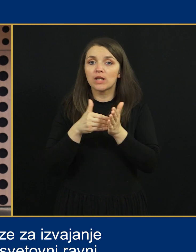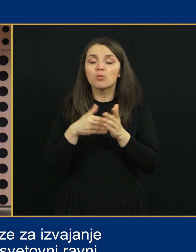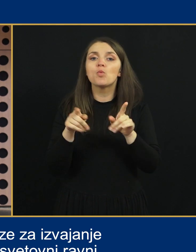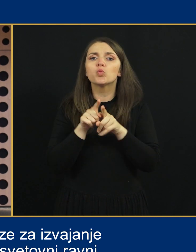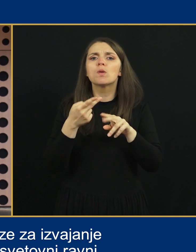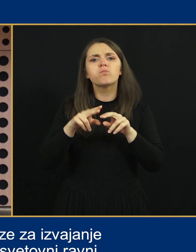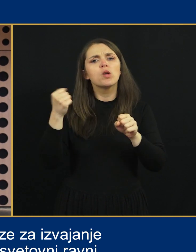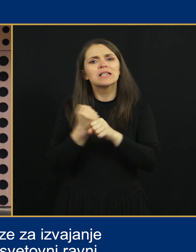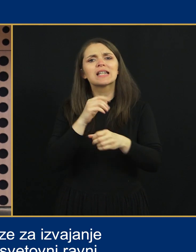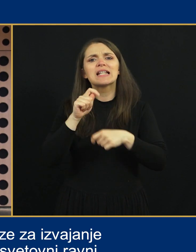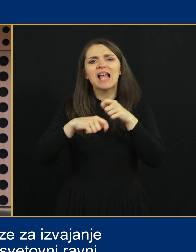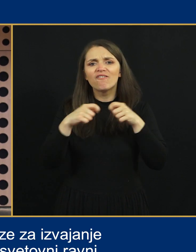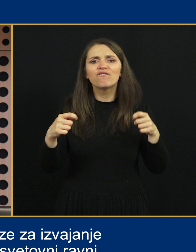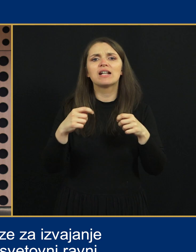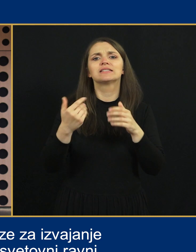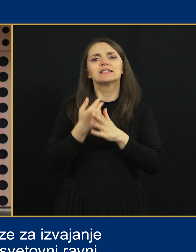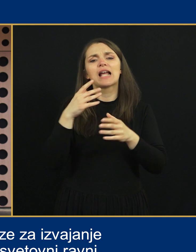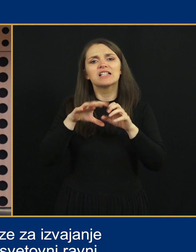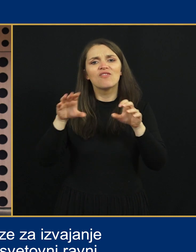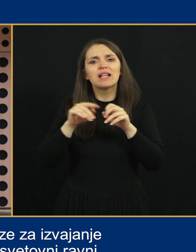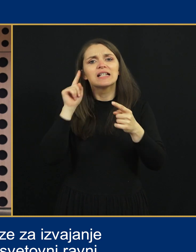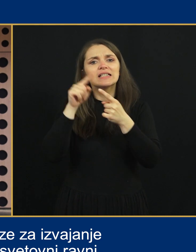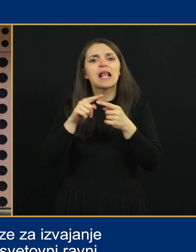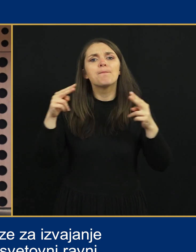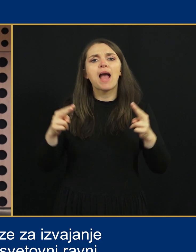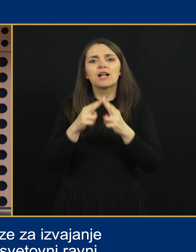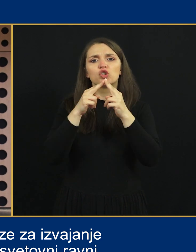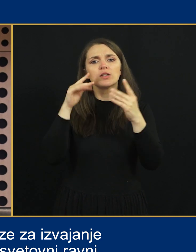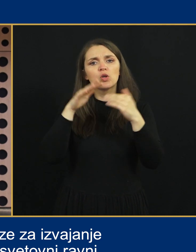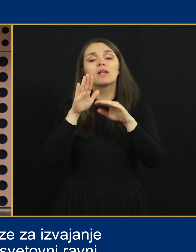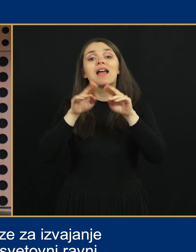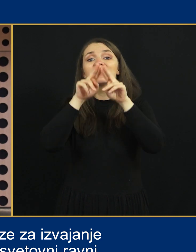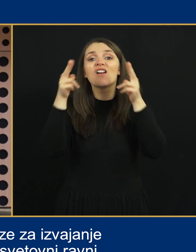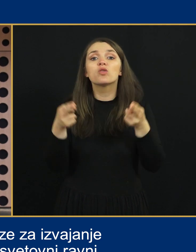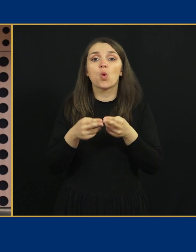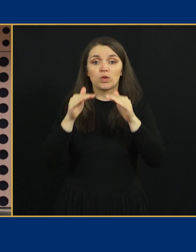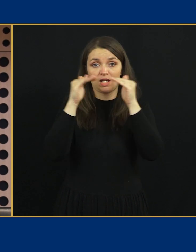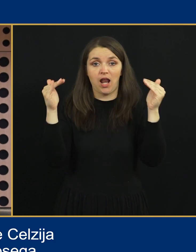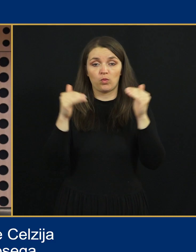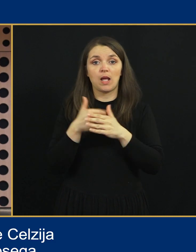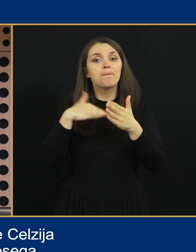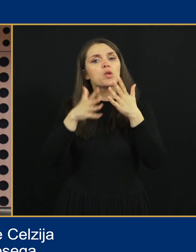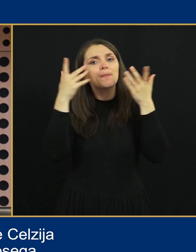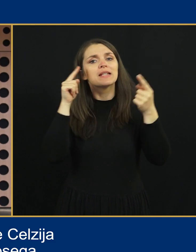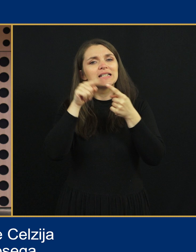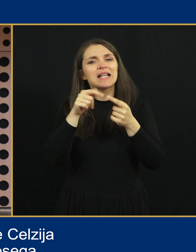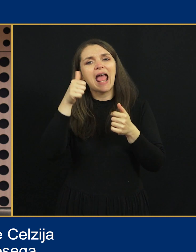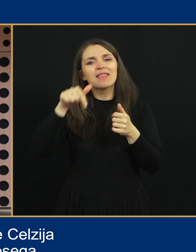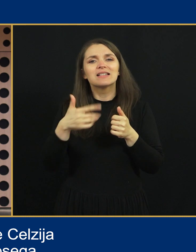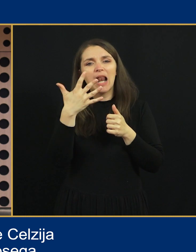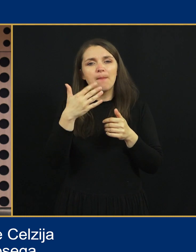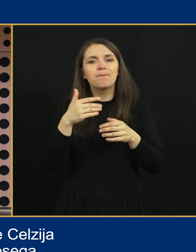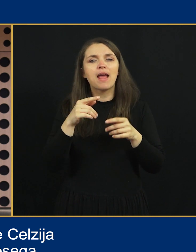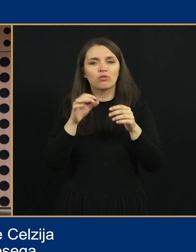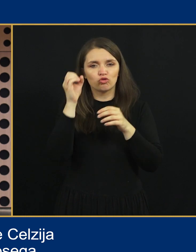Potrebujemo tudi trdnejše zaveze za izvajanje ciljev Pariškega sporazuma na svetovni ravni. Podnebni cilj 1,5